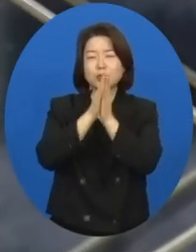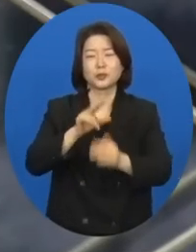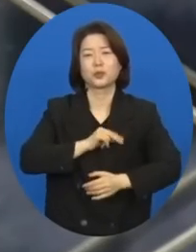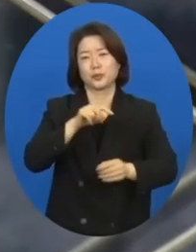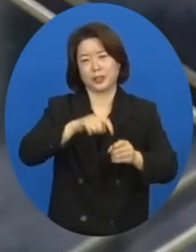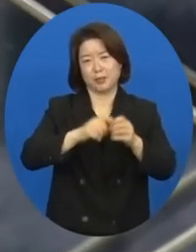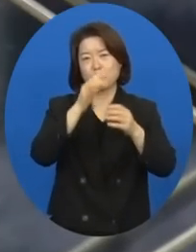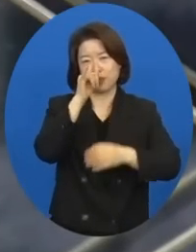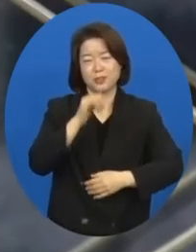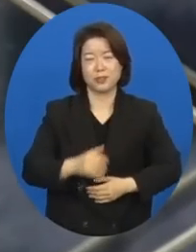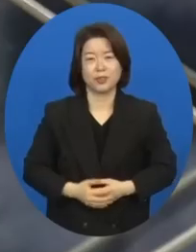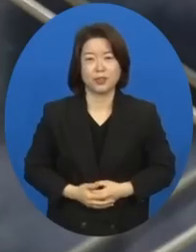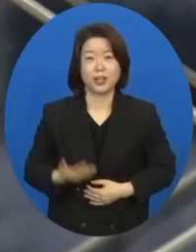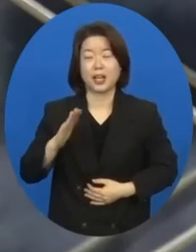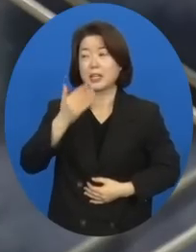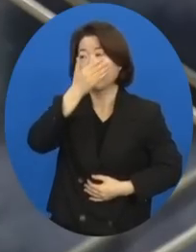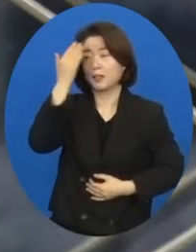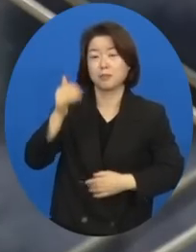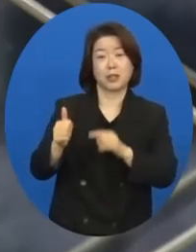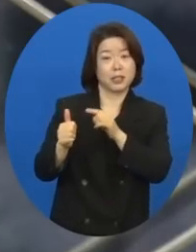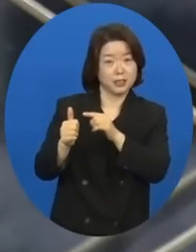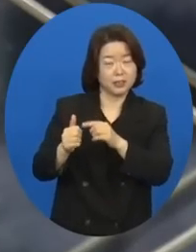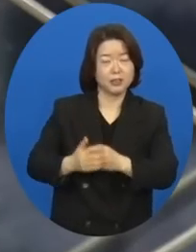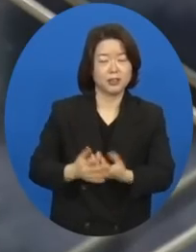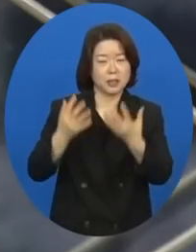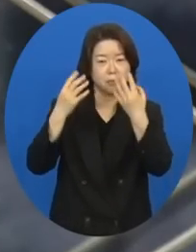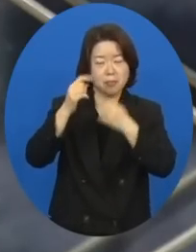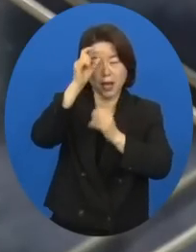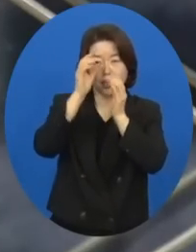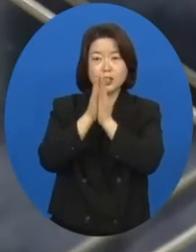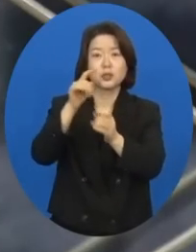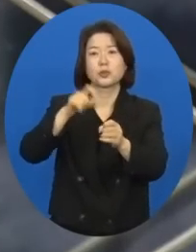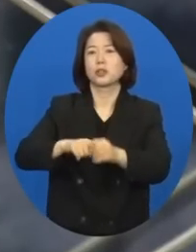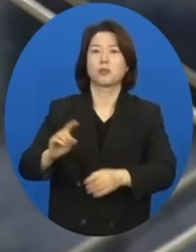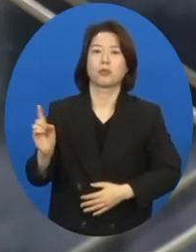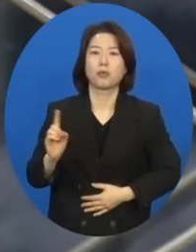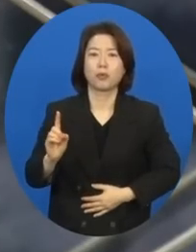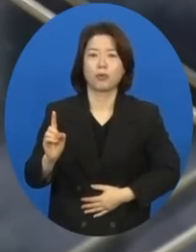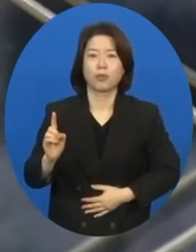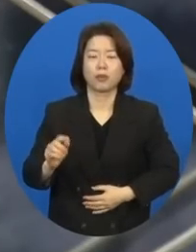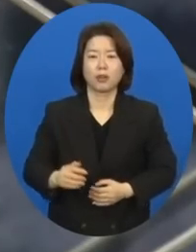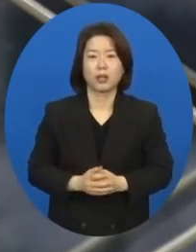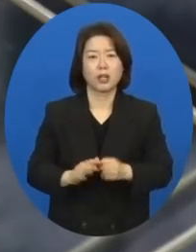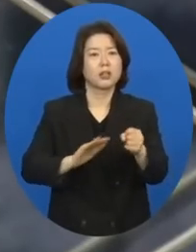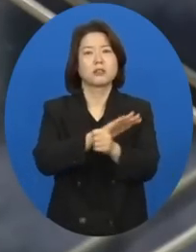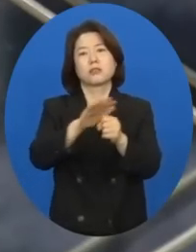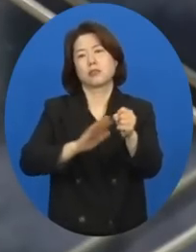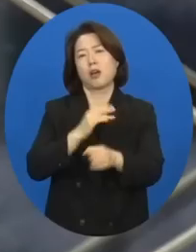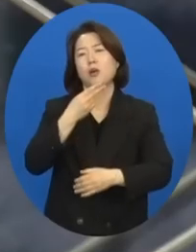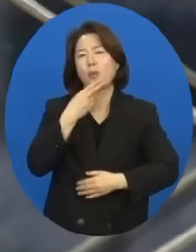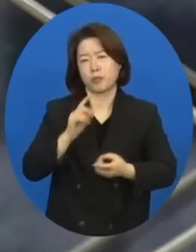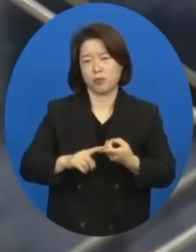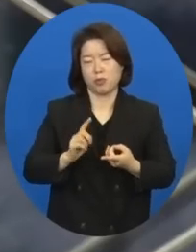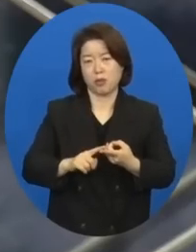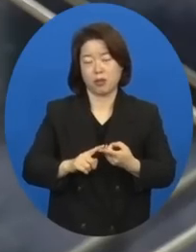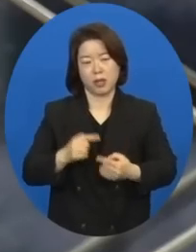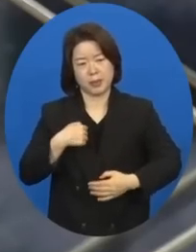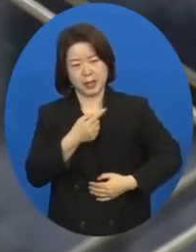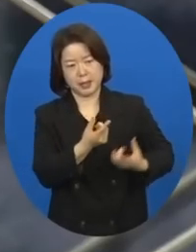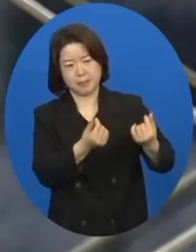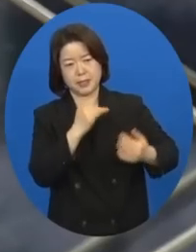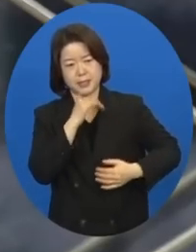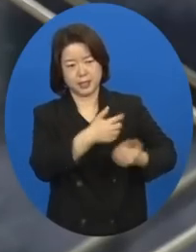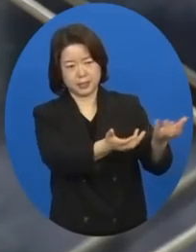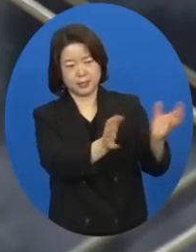그런데 청년들의 가장 많은 기도 제목이 뭔지 아세요? 사랑 없음입니다. 또래 친구를 사랑하지